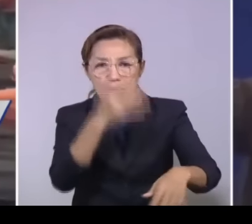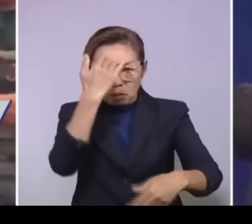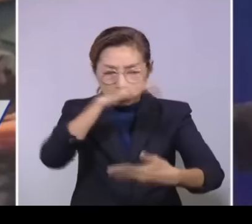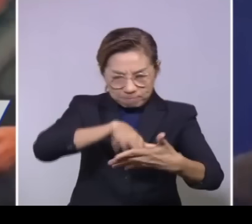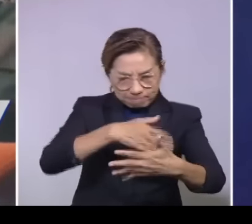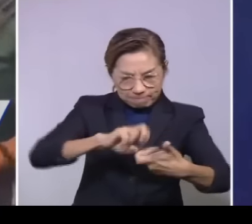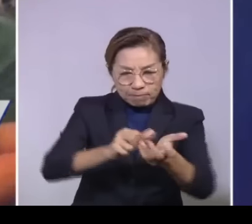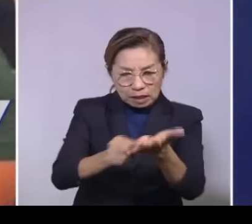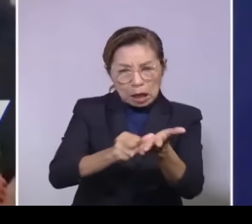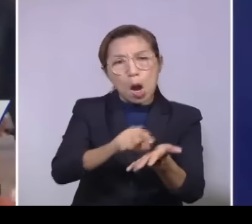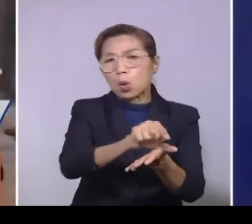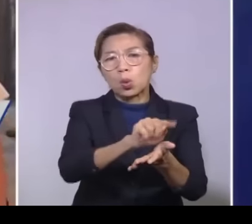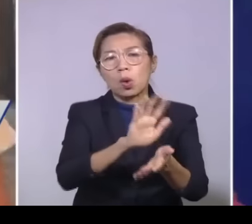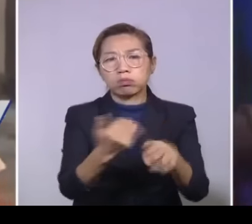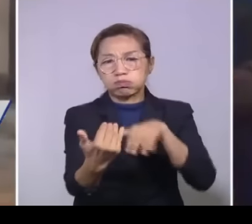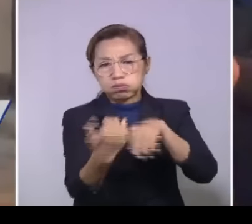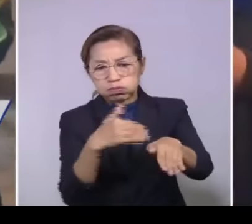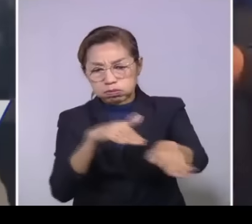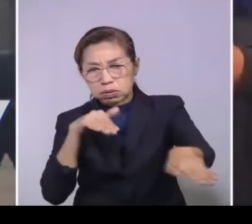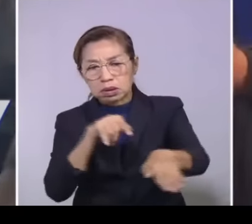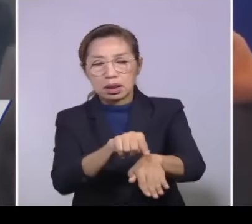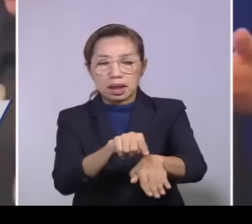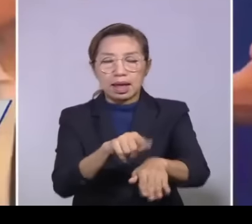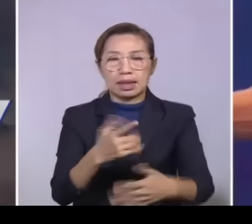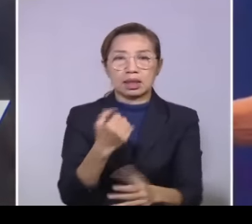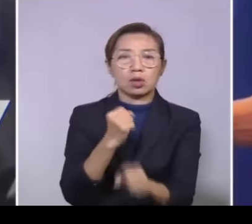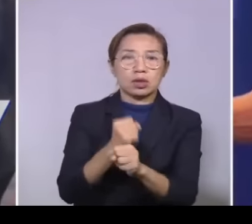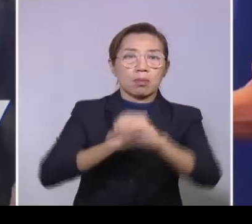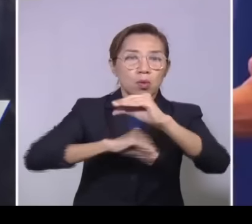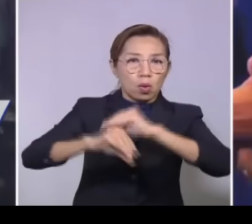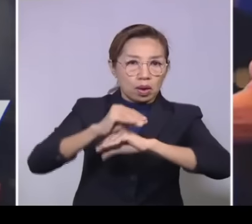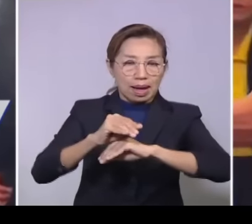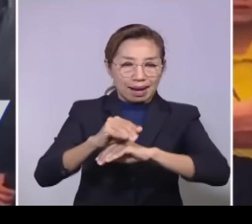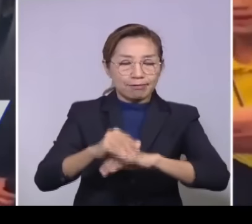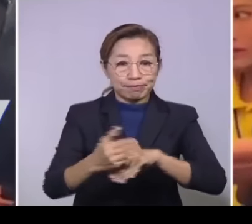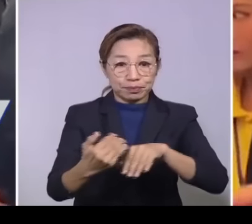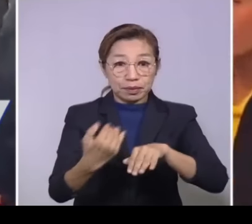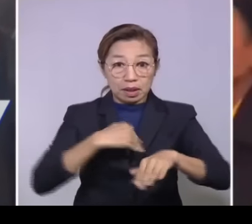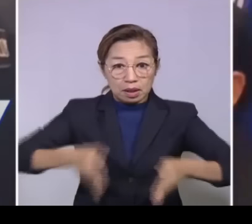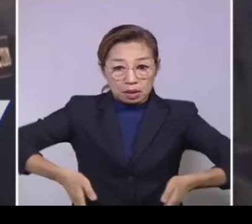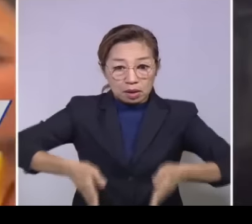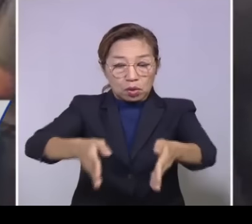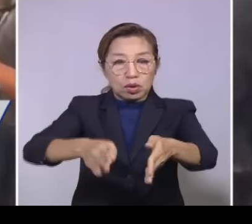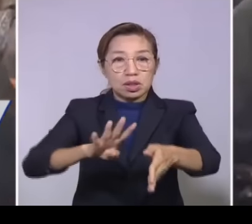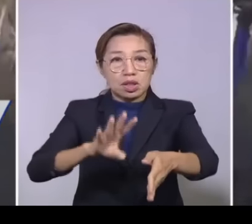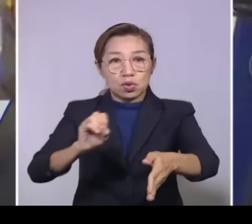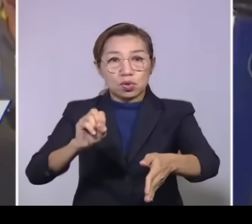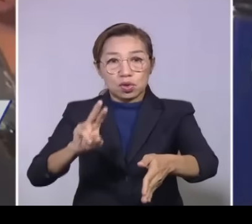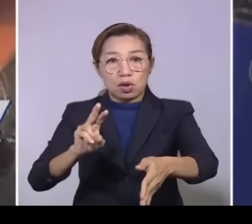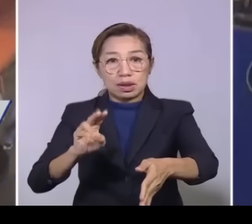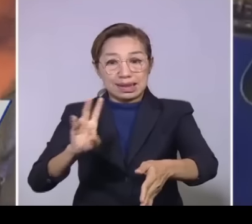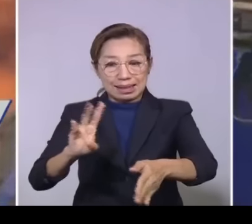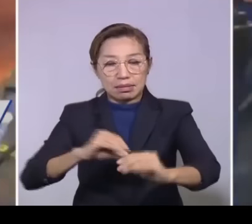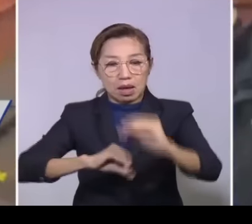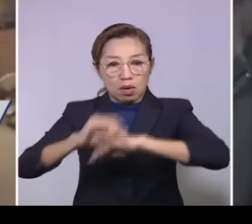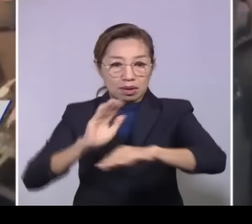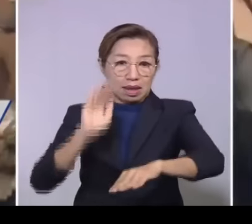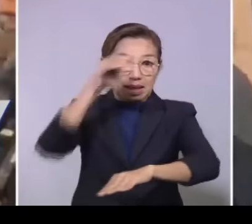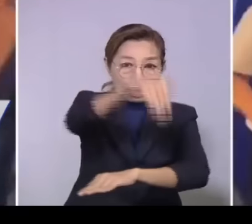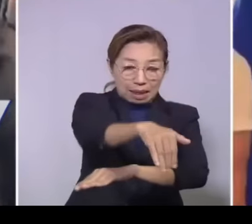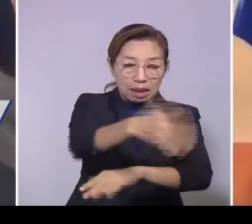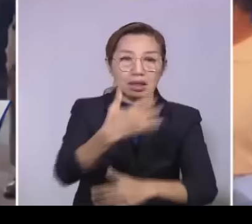แผนแก้ไขปัญหากันไม่ว่าจะเป็นโครงการก่อสร้างสะพานยกระดับทางหลวงหมายเลข 4027ทางเลี่ยงเมืองแยก